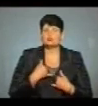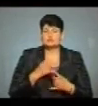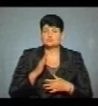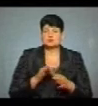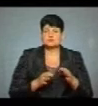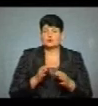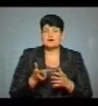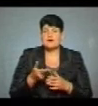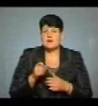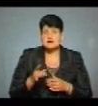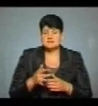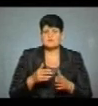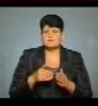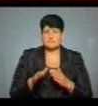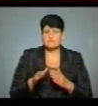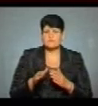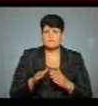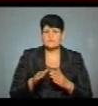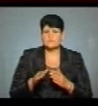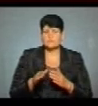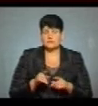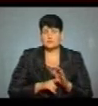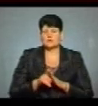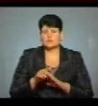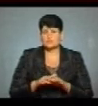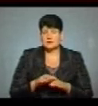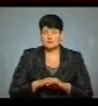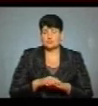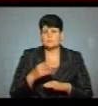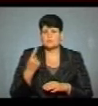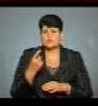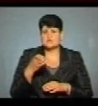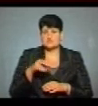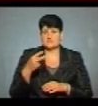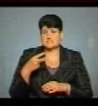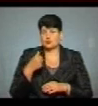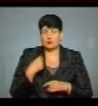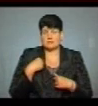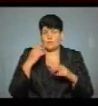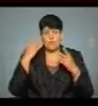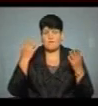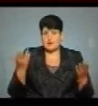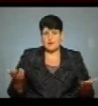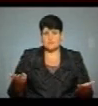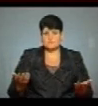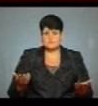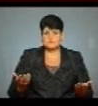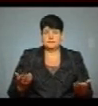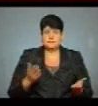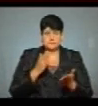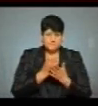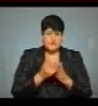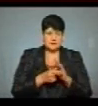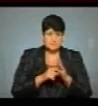природнім газом з виходом на ринок 1 січня 2020 року з вартістю, ми навіть не уявляємо. Тобто... Але ж, дивіться, є